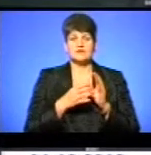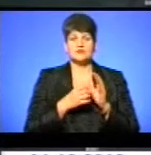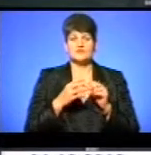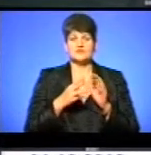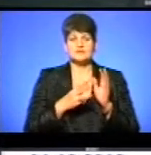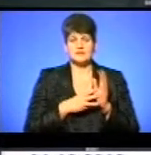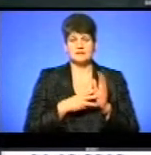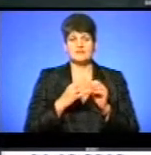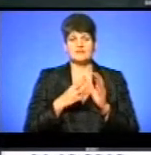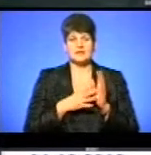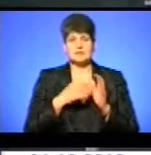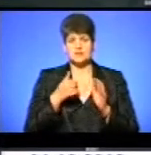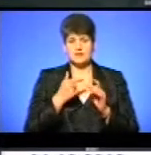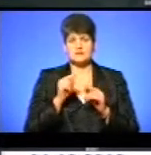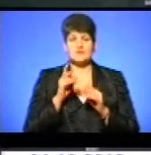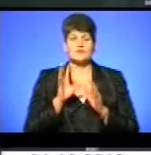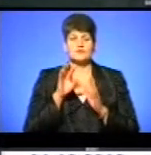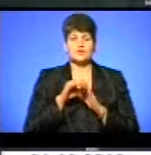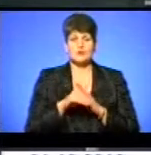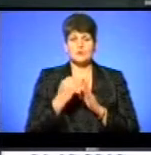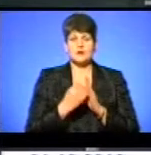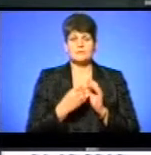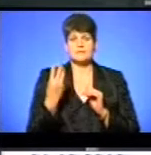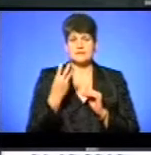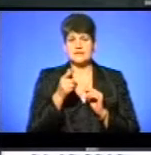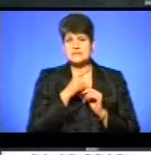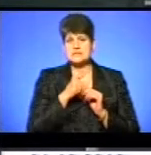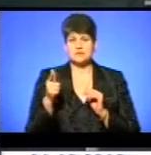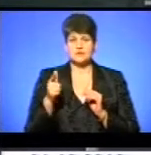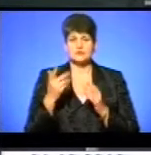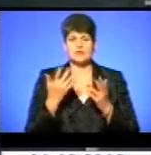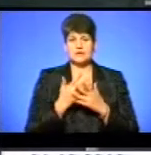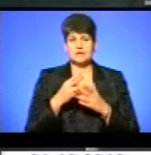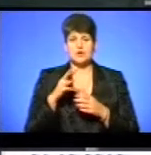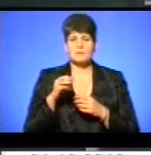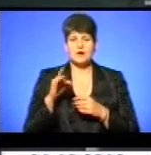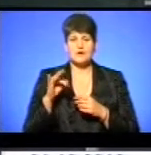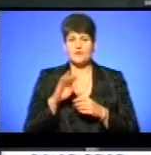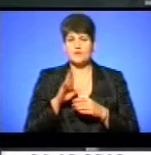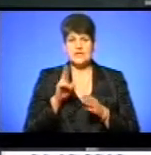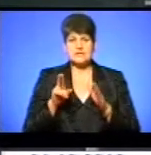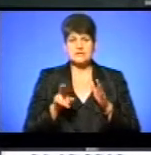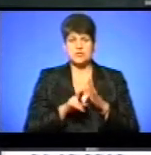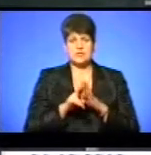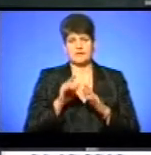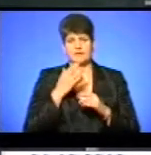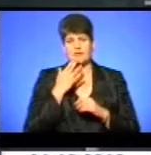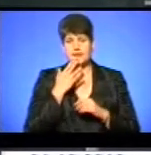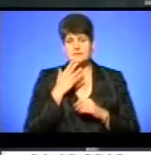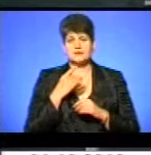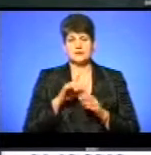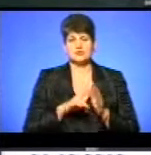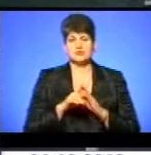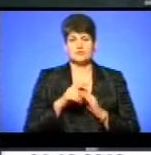1918-1919 років». Стрічка увійшла до програми третього сезону кіномарафону «Нескорених націй», який стартував в обласному центрі у